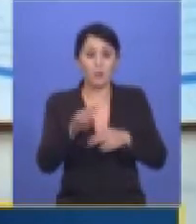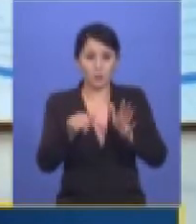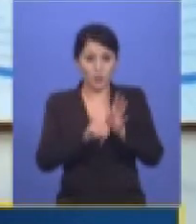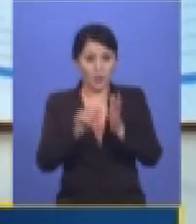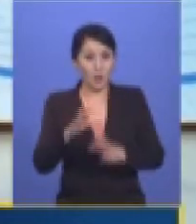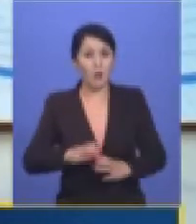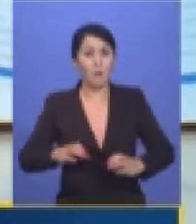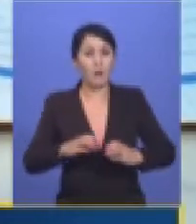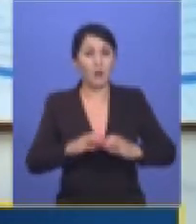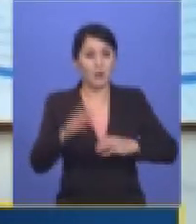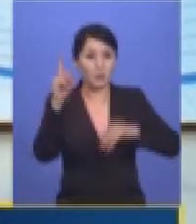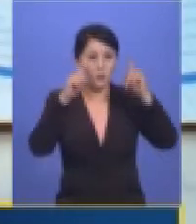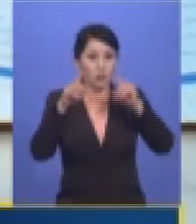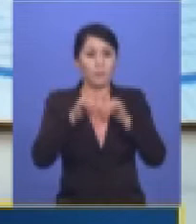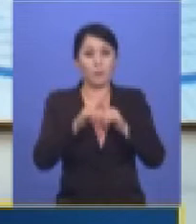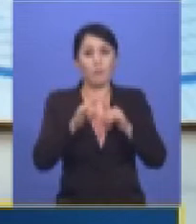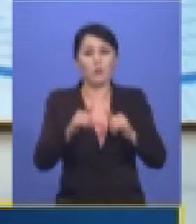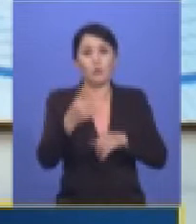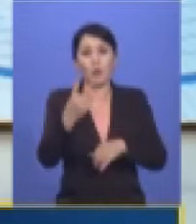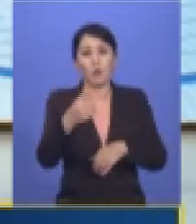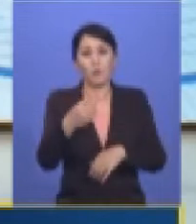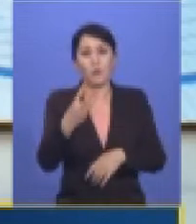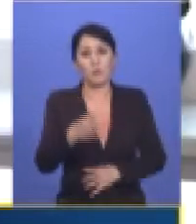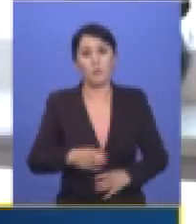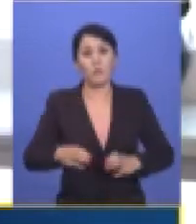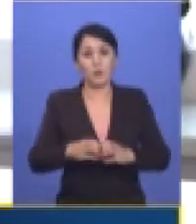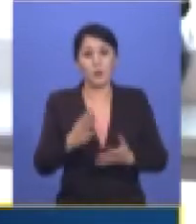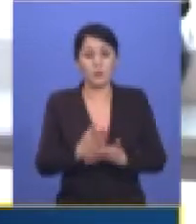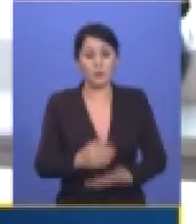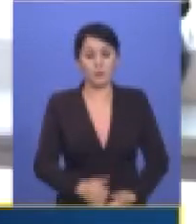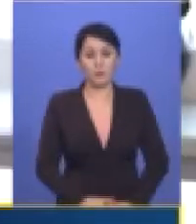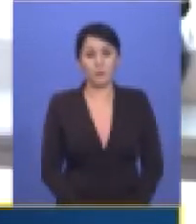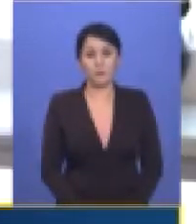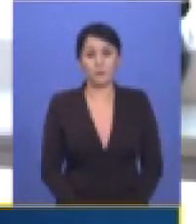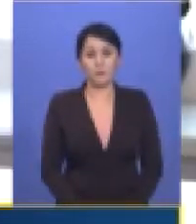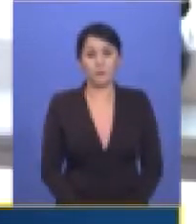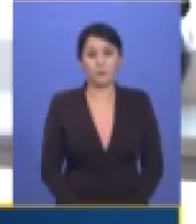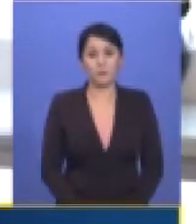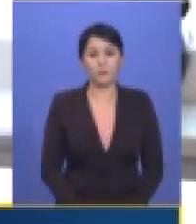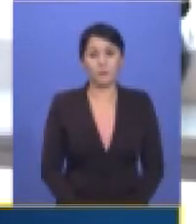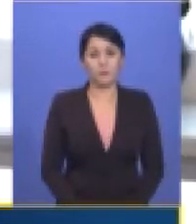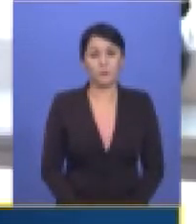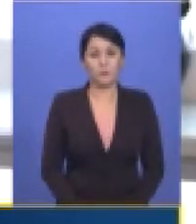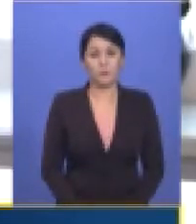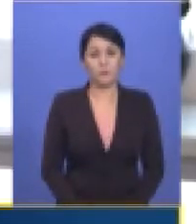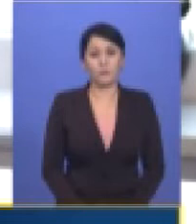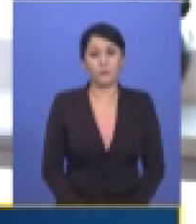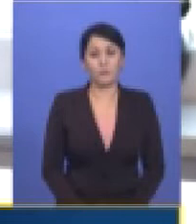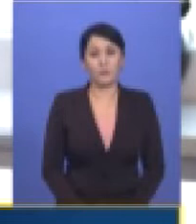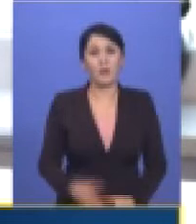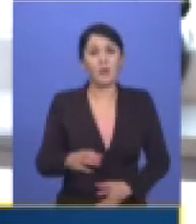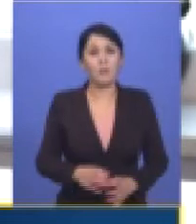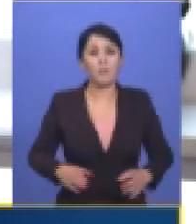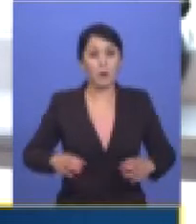тағы шығармашылықты дамытуға бағытталған 23 үйірме бар. Ассамблея действительно выполняет объединяющую функцию.